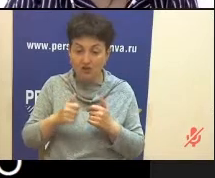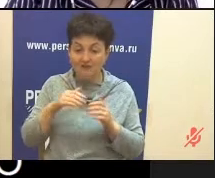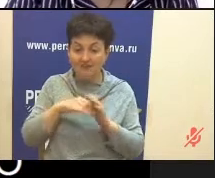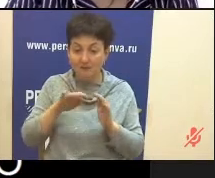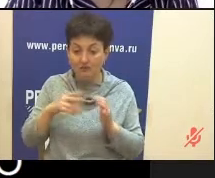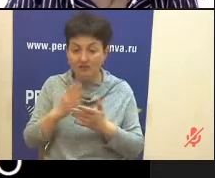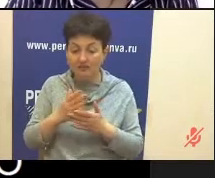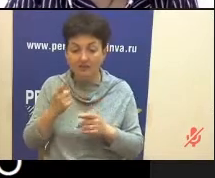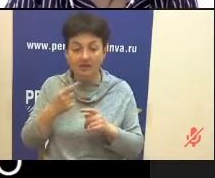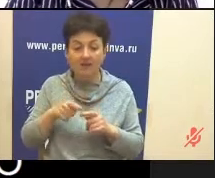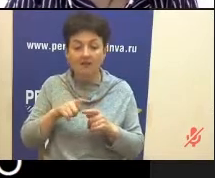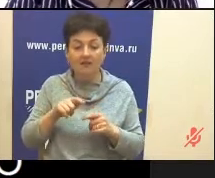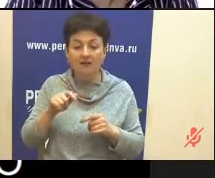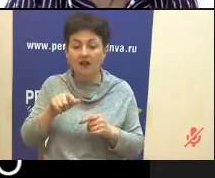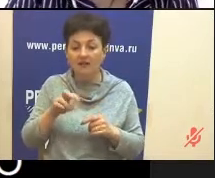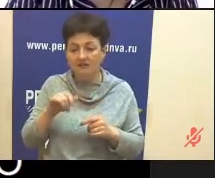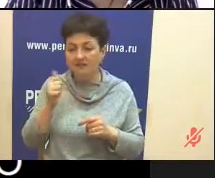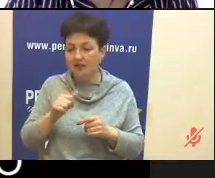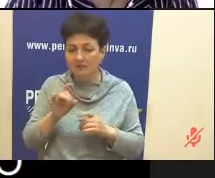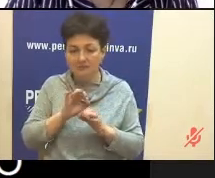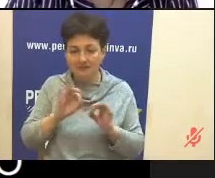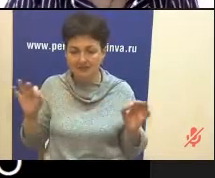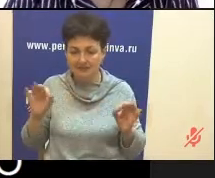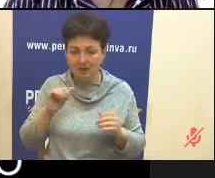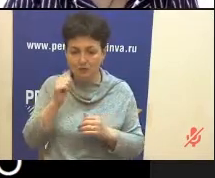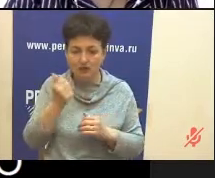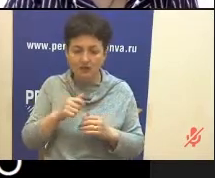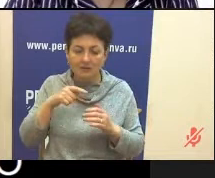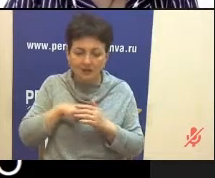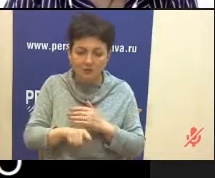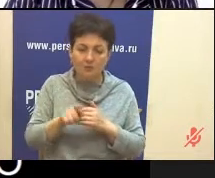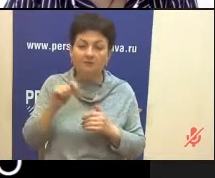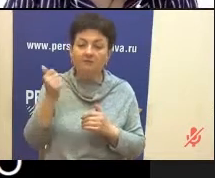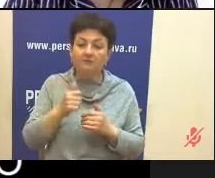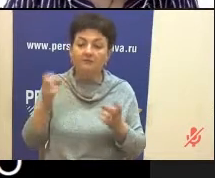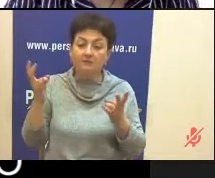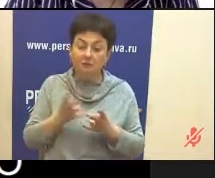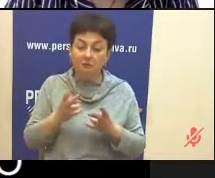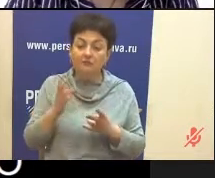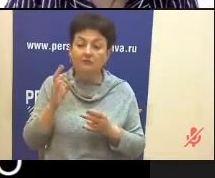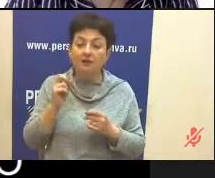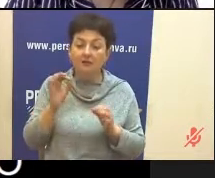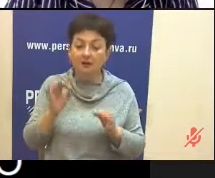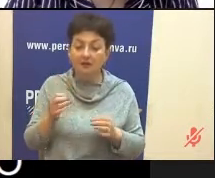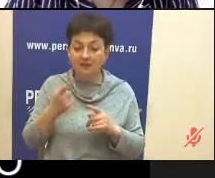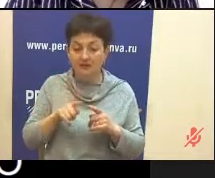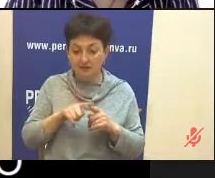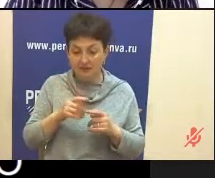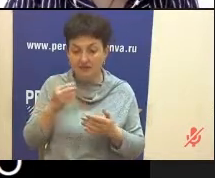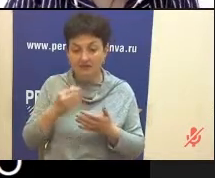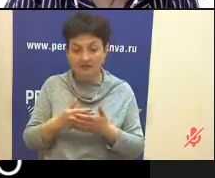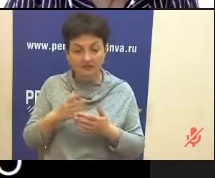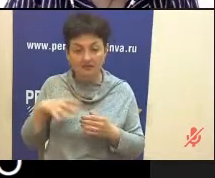ценности, которые у каждого из фондов есть, они на самом деле самые потрясающие, самые глубокие, самые нужные,